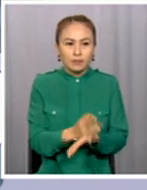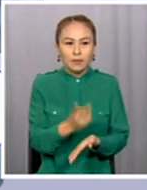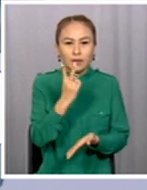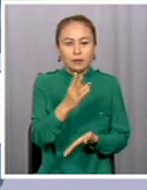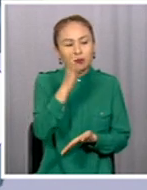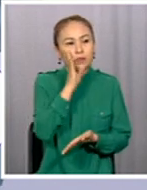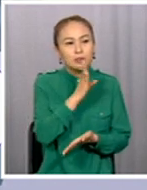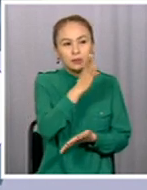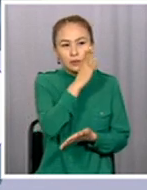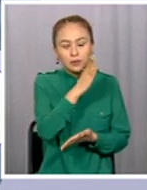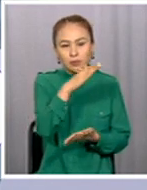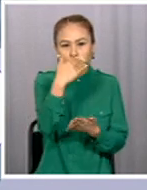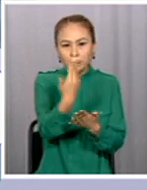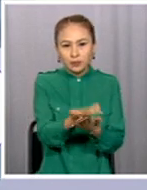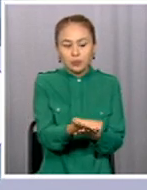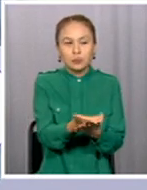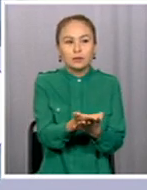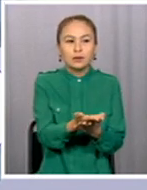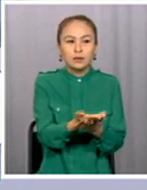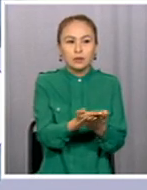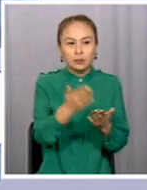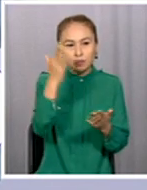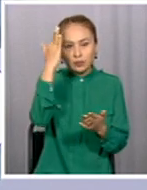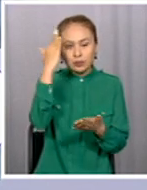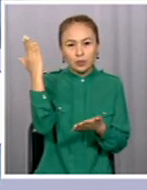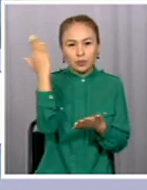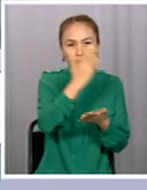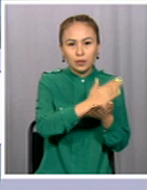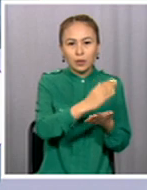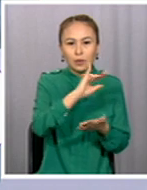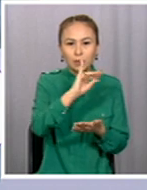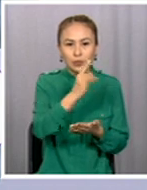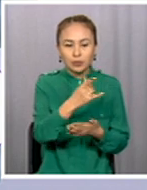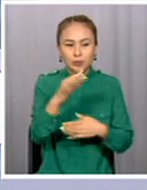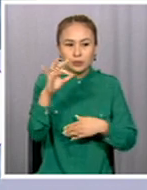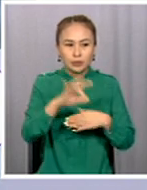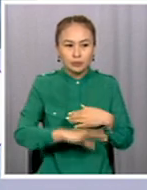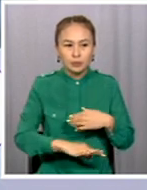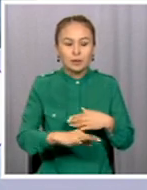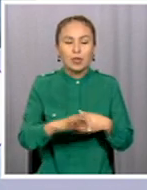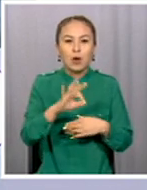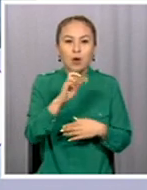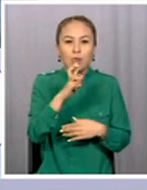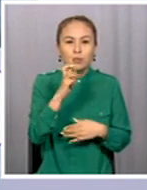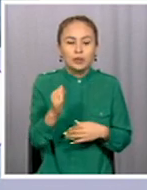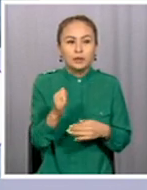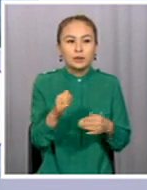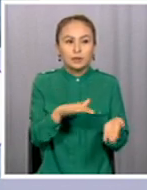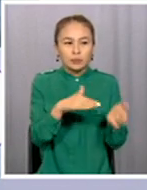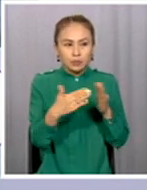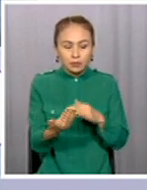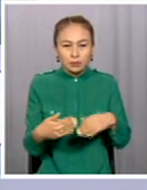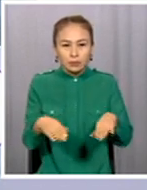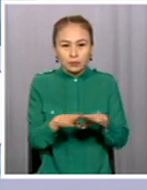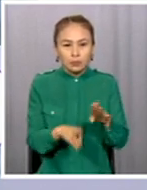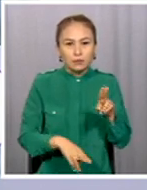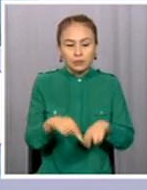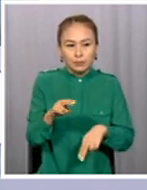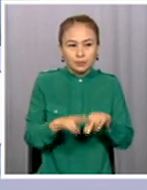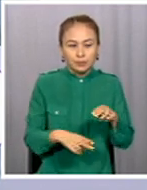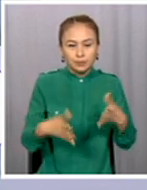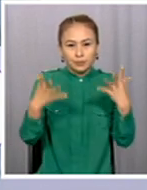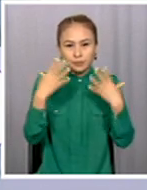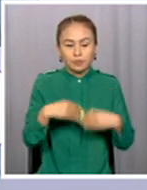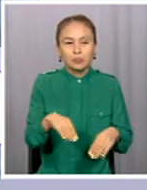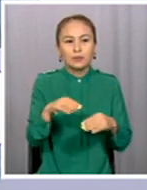әйел шалқасынан жатқызылып, басы оңтүстік батысқа қаратылған. Оба бүренелерден салынып, үстіне